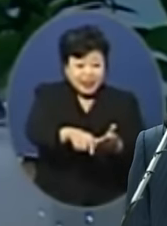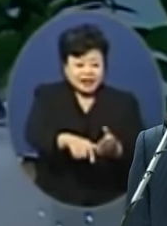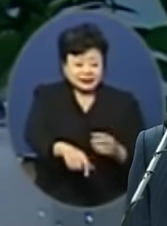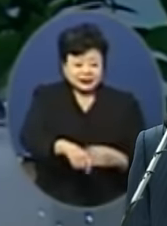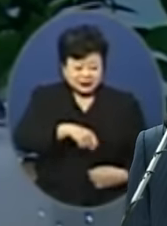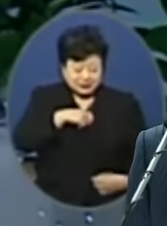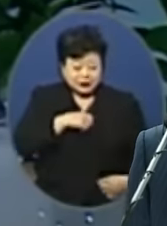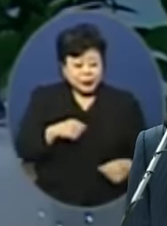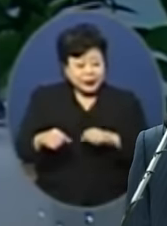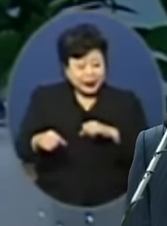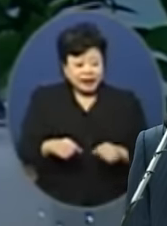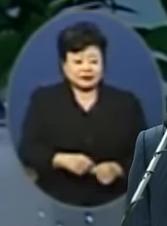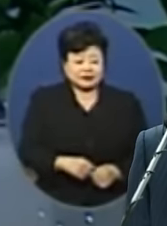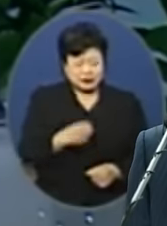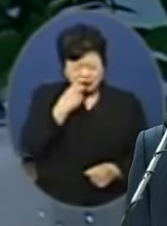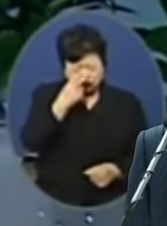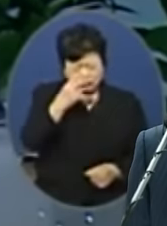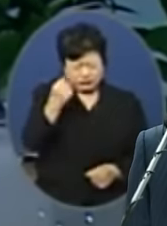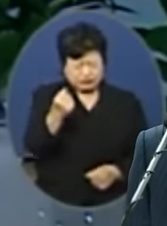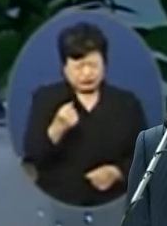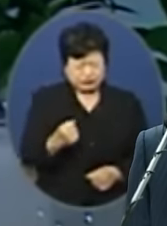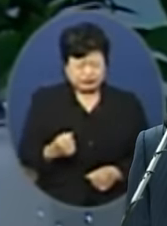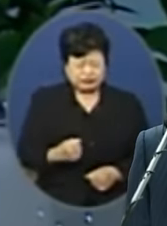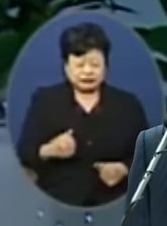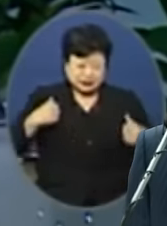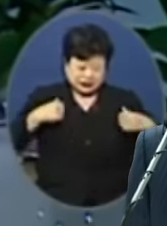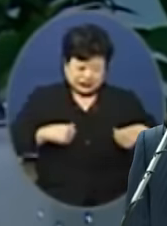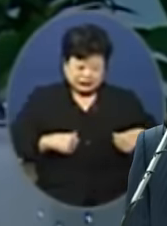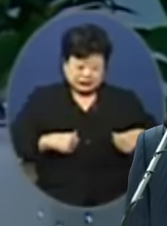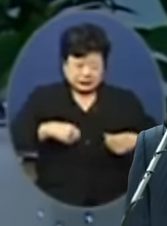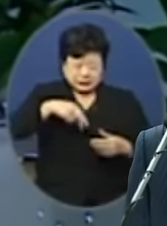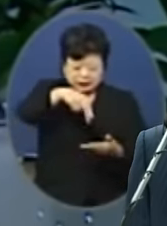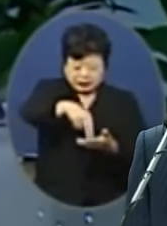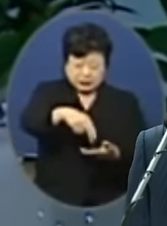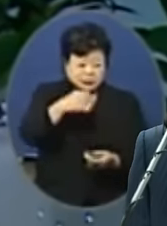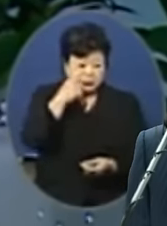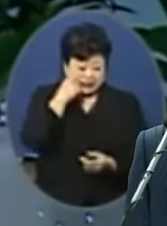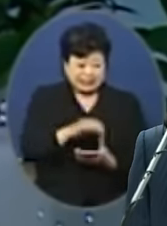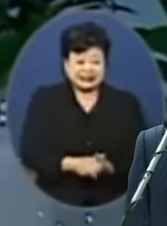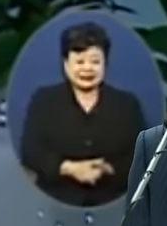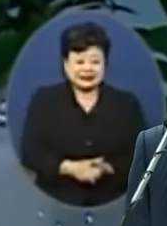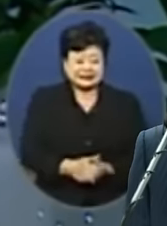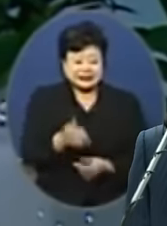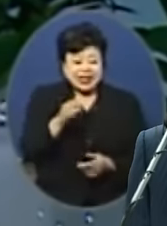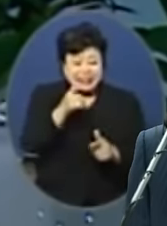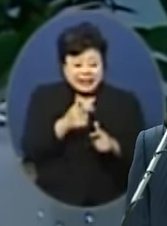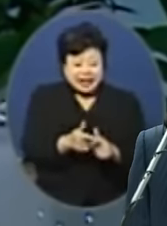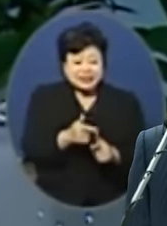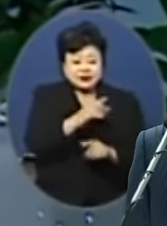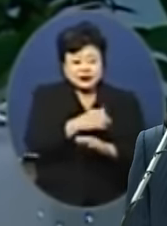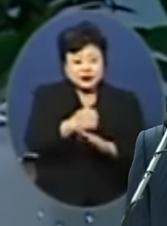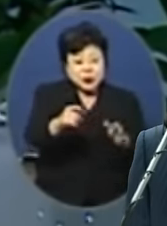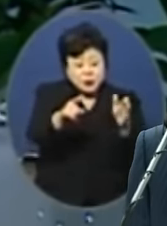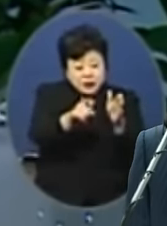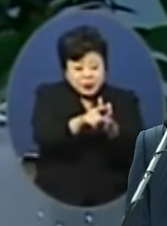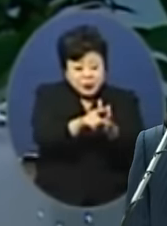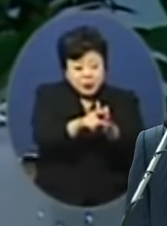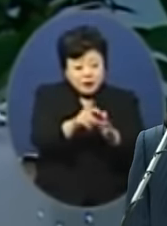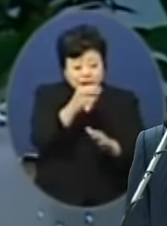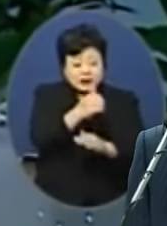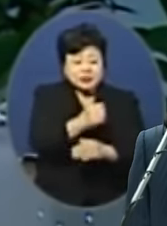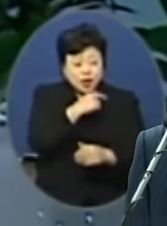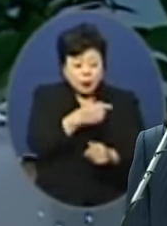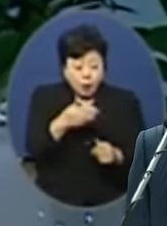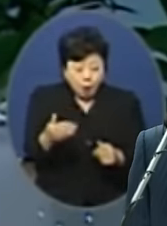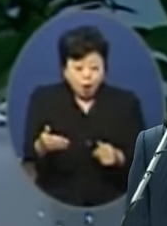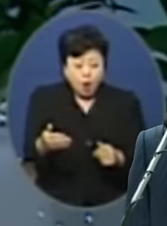의로운 행동이란 썩은 냄새가 나서 그걸 입고는 못 갑니다. 그러나 예수 그리스도를 믿음으로 그리스도의